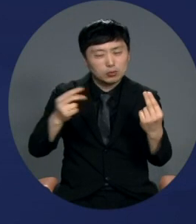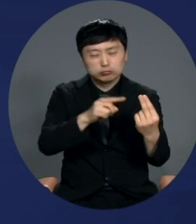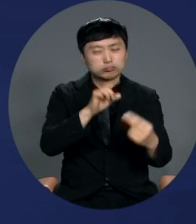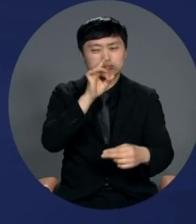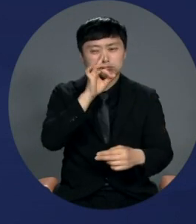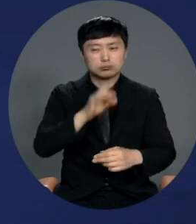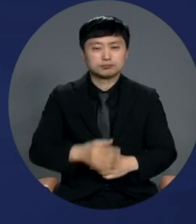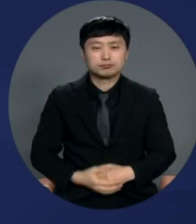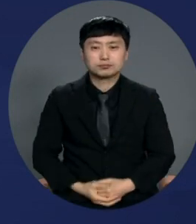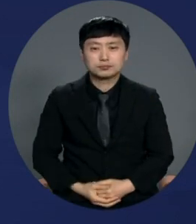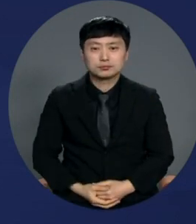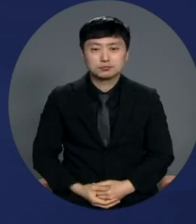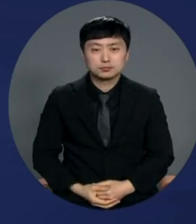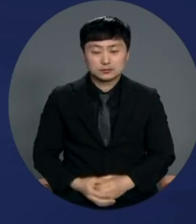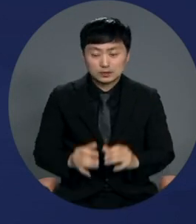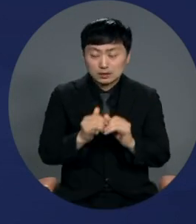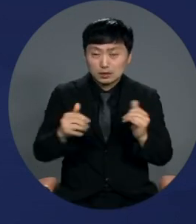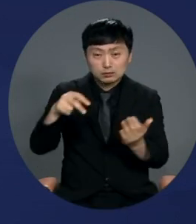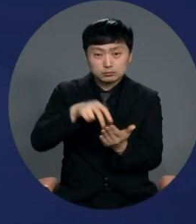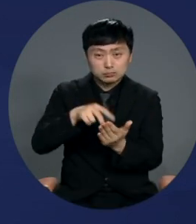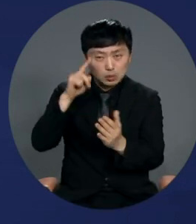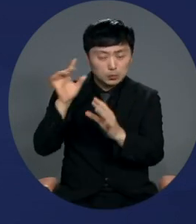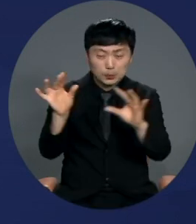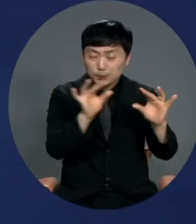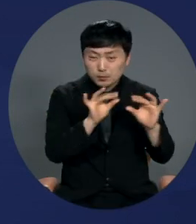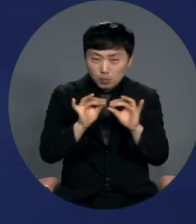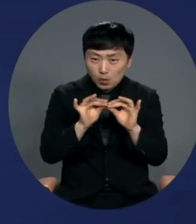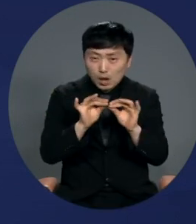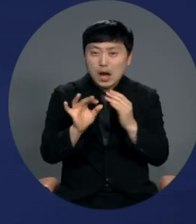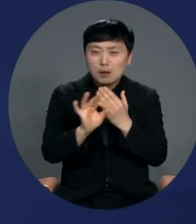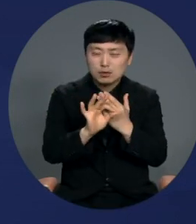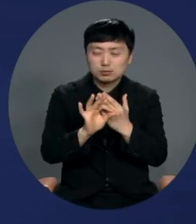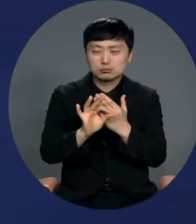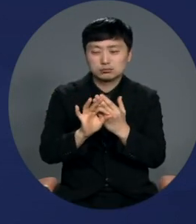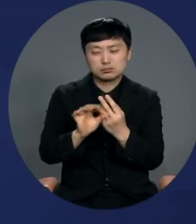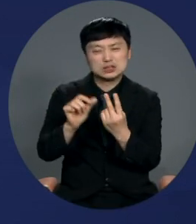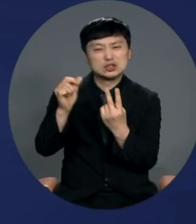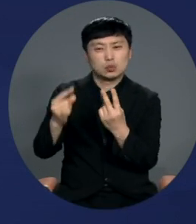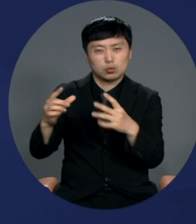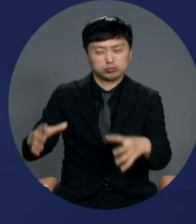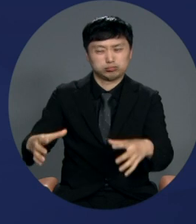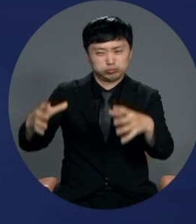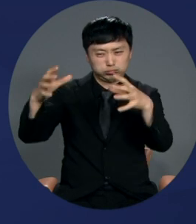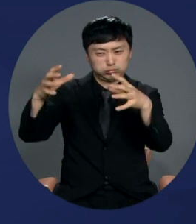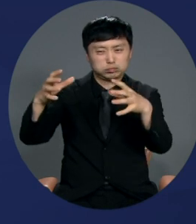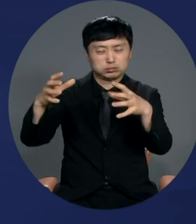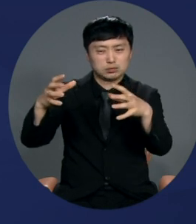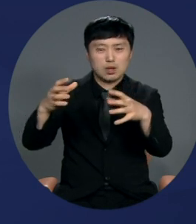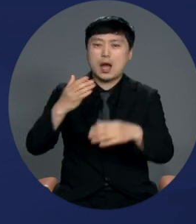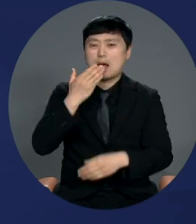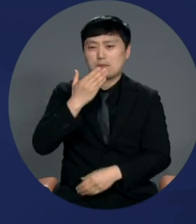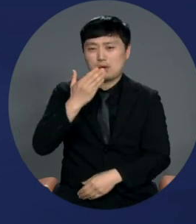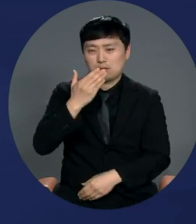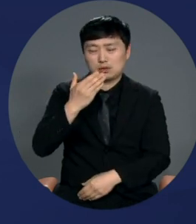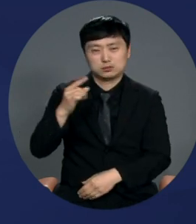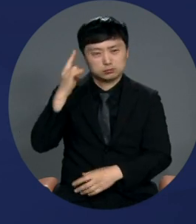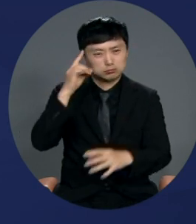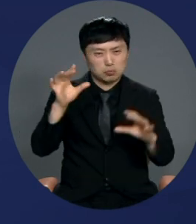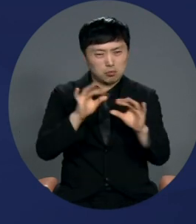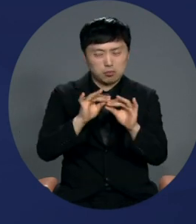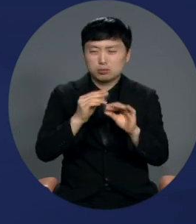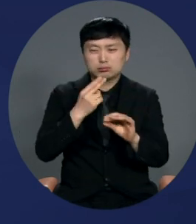주민 수영성 돼야만 시설을 설치할 수 있도록 돼 있어요 그런데 지금 주민 수영성 확보 안